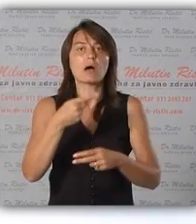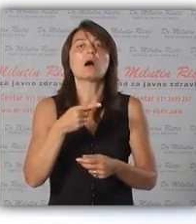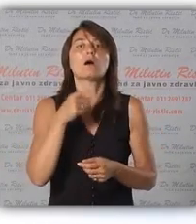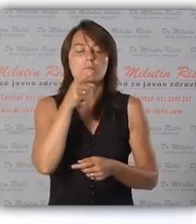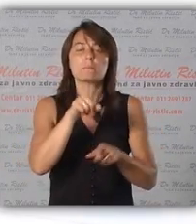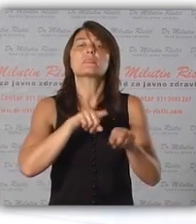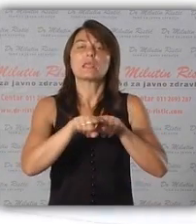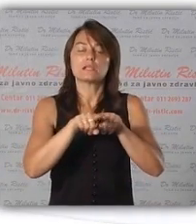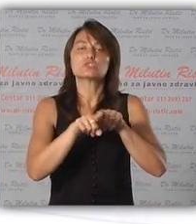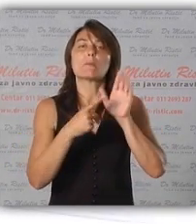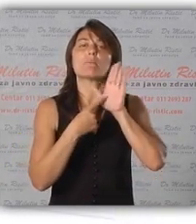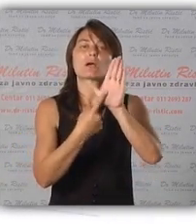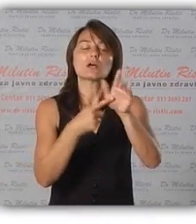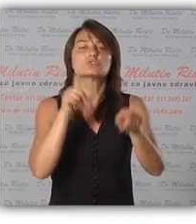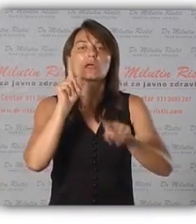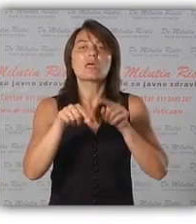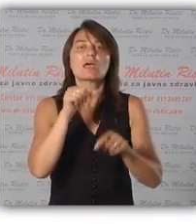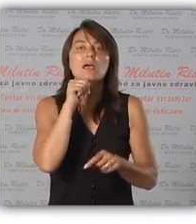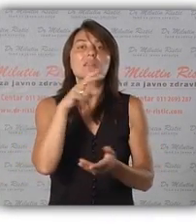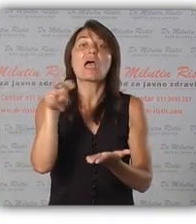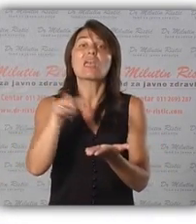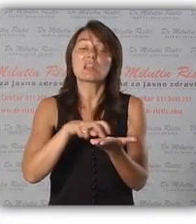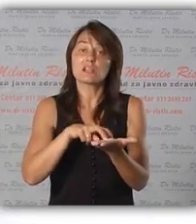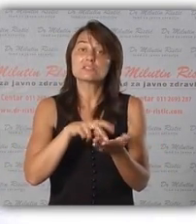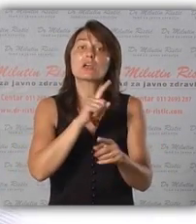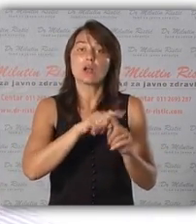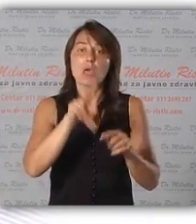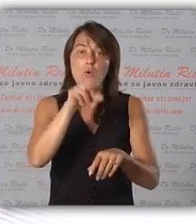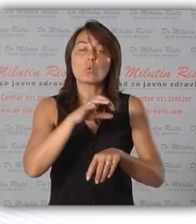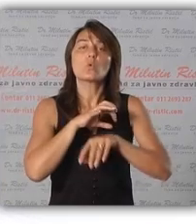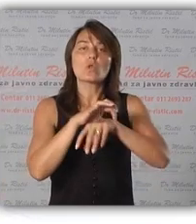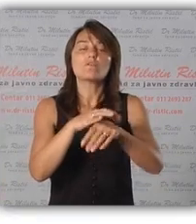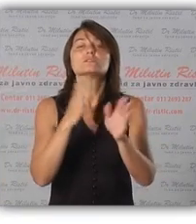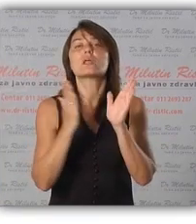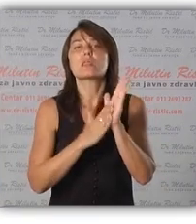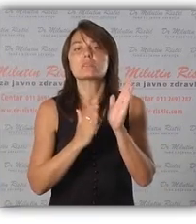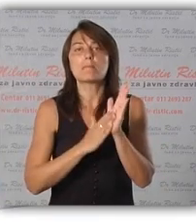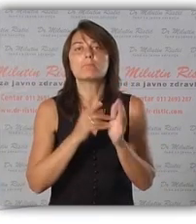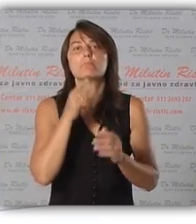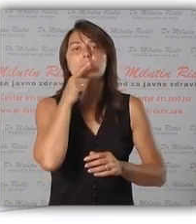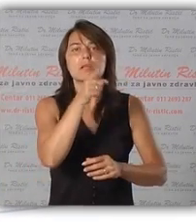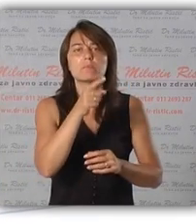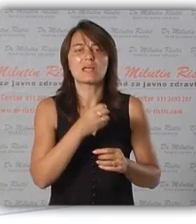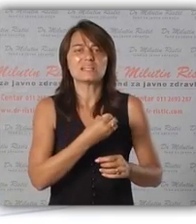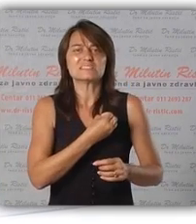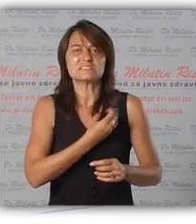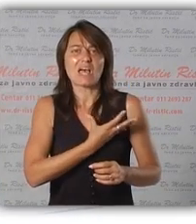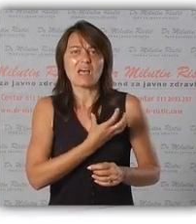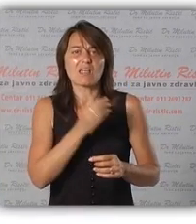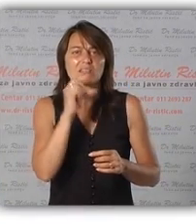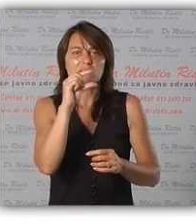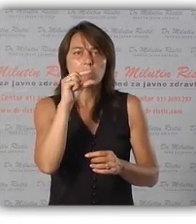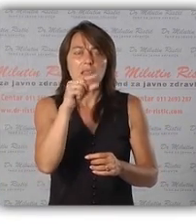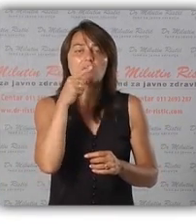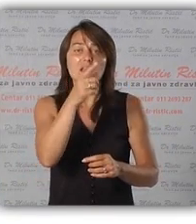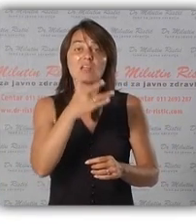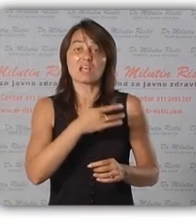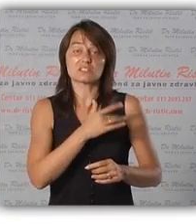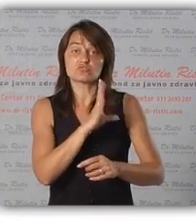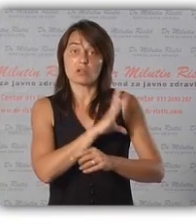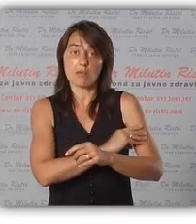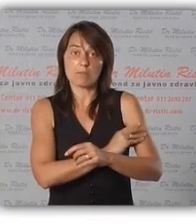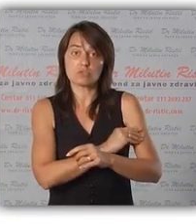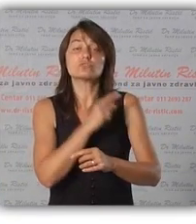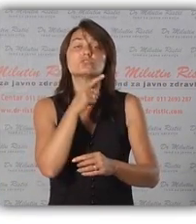kontrolama. Takođe, pokazuje nekada i faktore rizika koji mogu dovesti, na primjer, septirani, zadebljeni, kada ukazuje da je